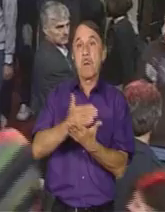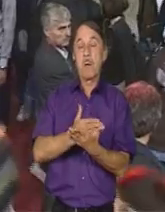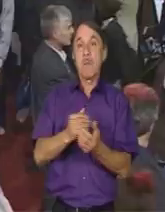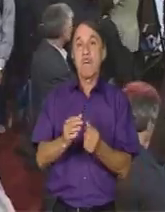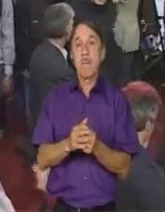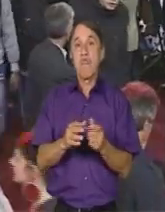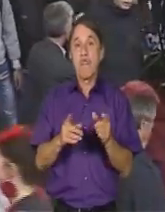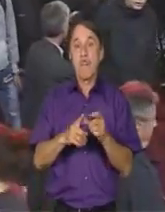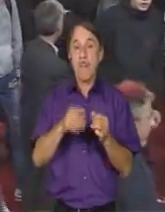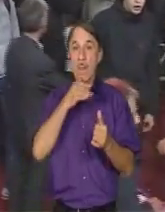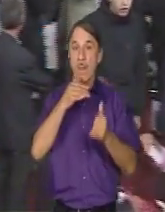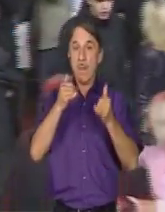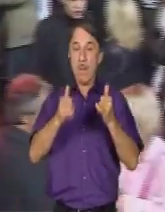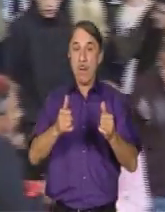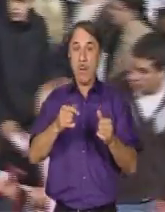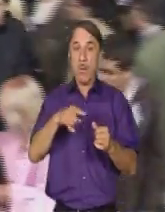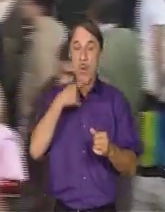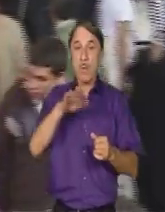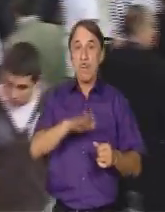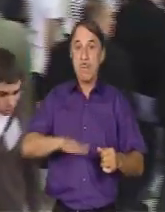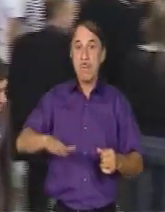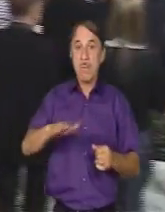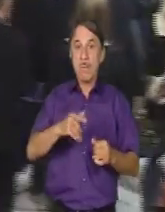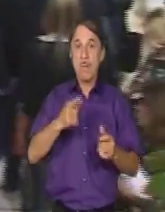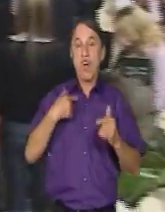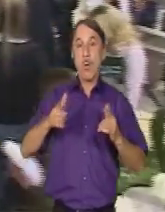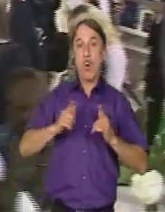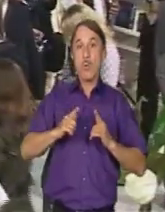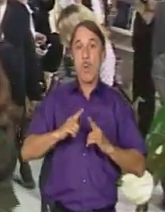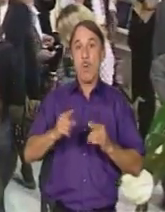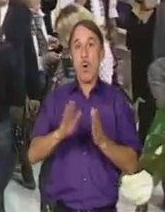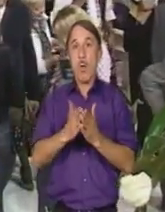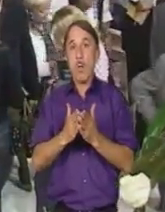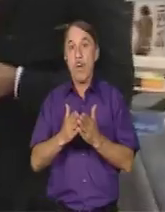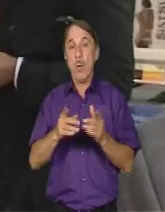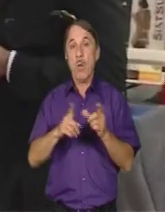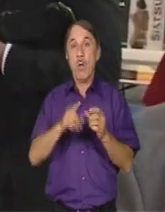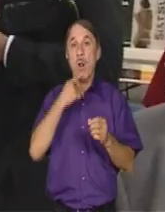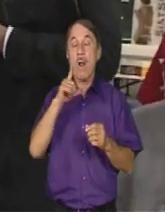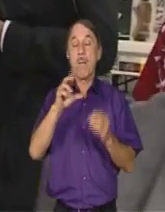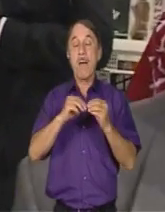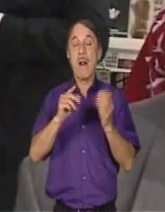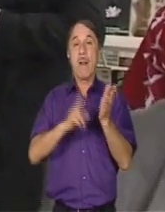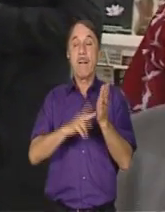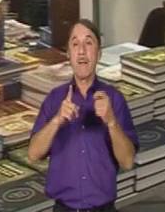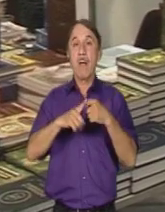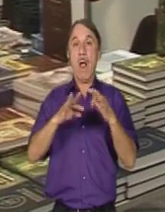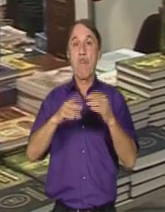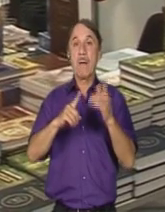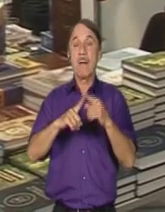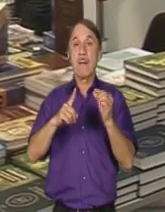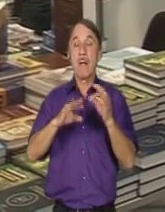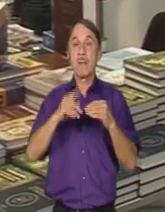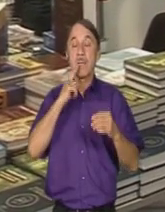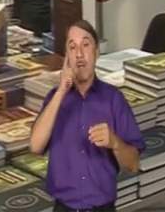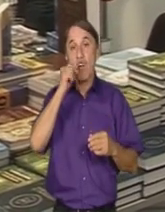dan. Kod nas danas pisana dela nekih autora baš i nisu za čitanje, jer, kako Randelj ističe, liberalni kapitalizam treba da proda